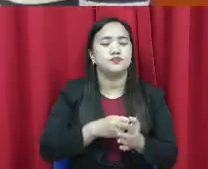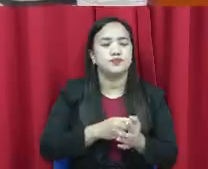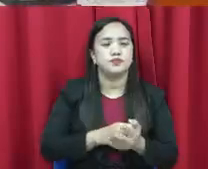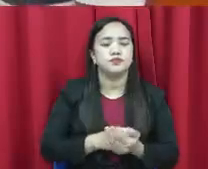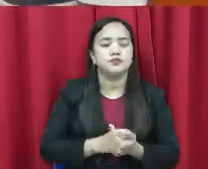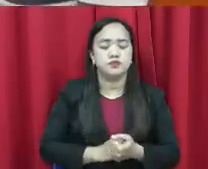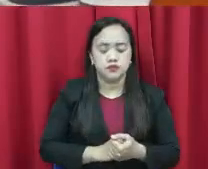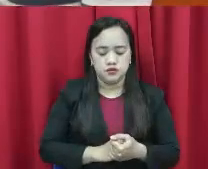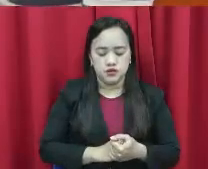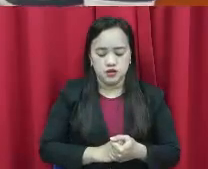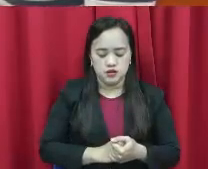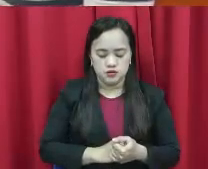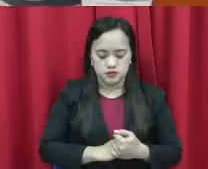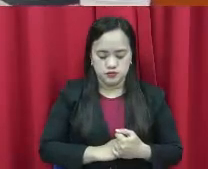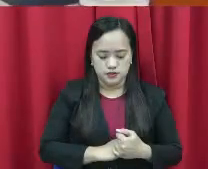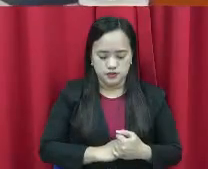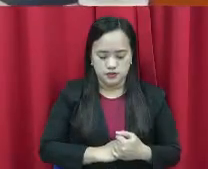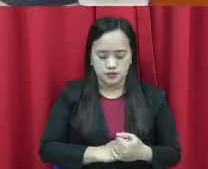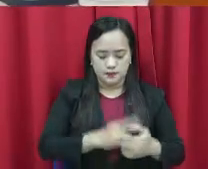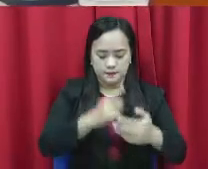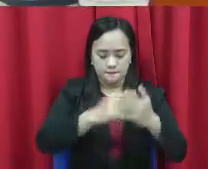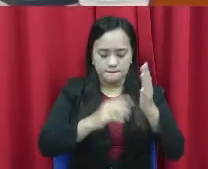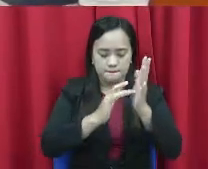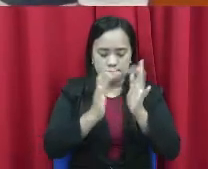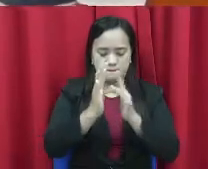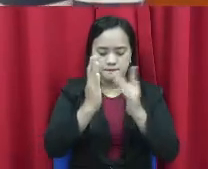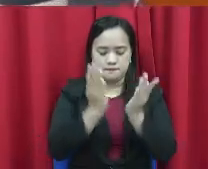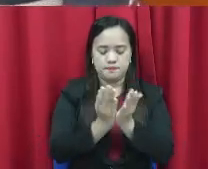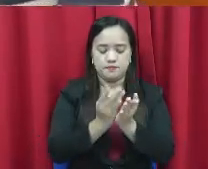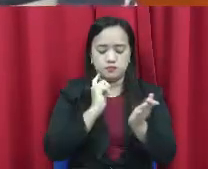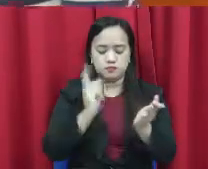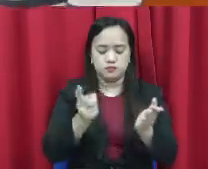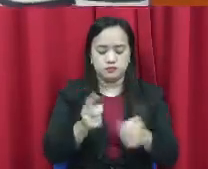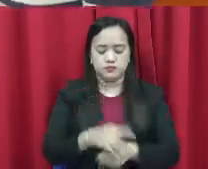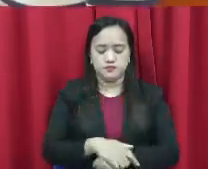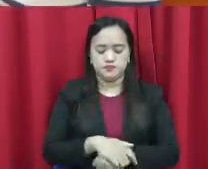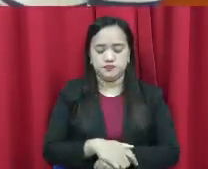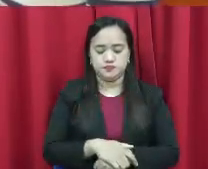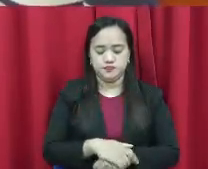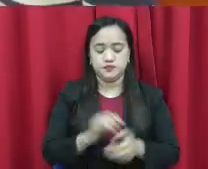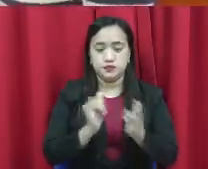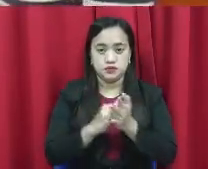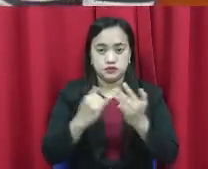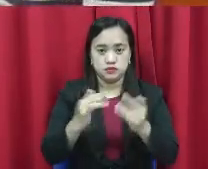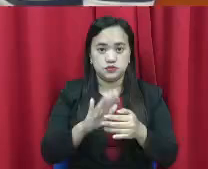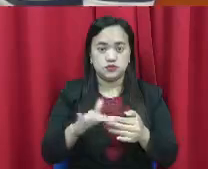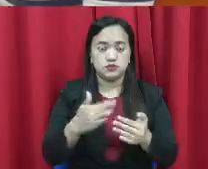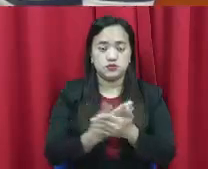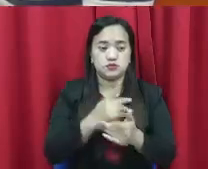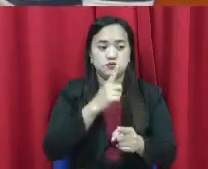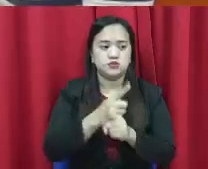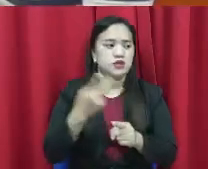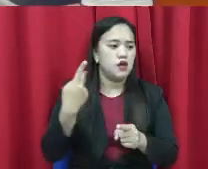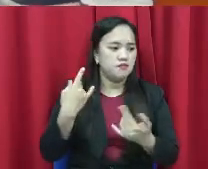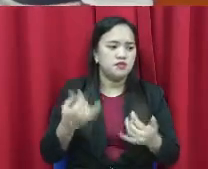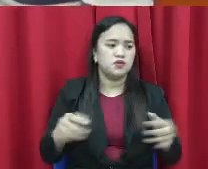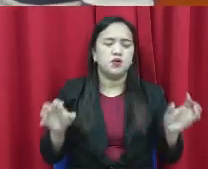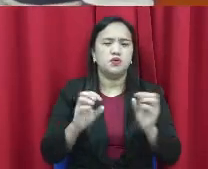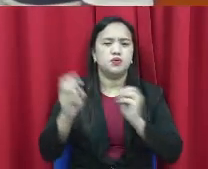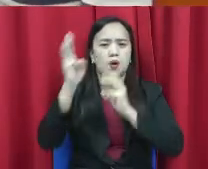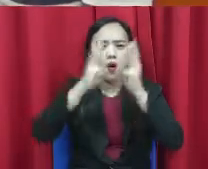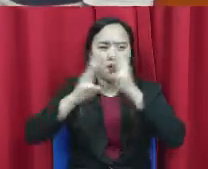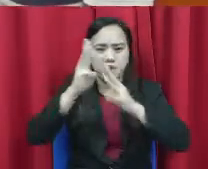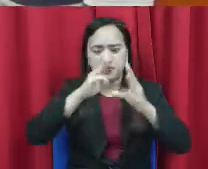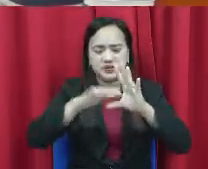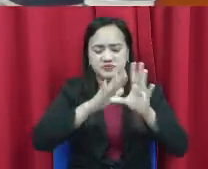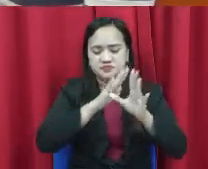natin susunod ako sa bible ay ang ang hayahay po sa puso n ng isa atsaka Oo totoo yan wala kang worries ' ba ay si